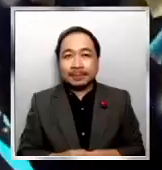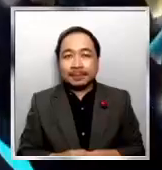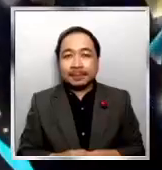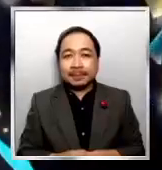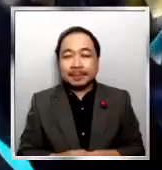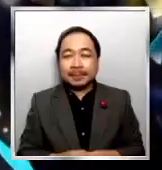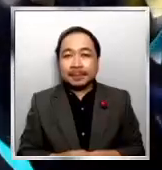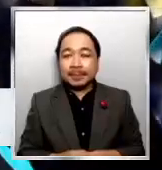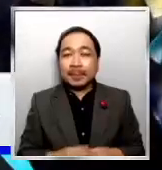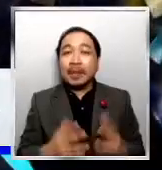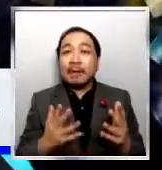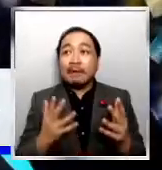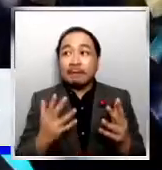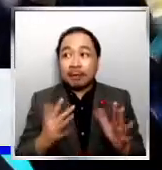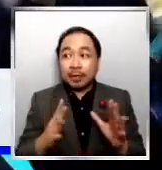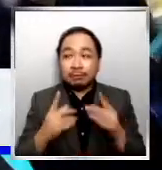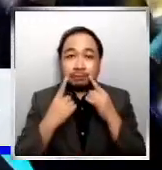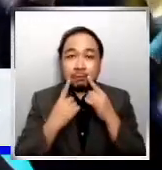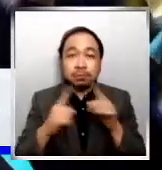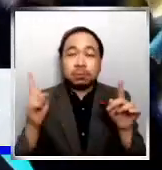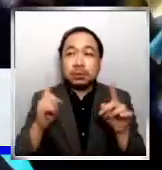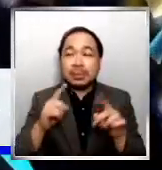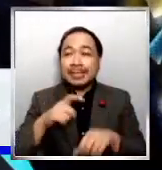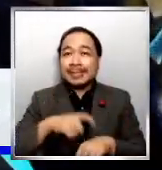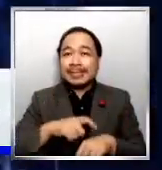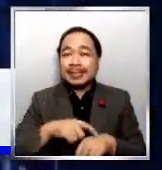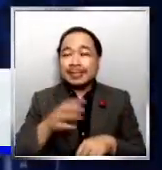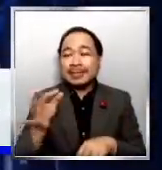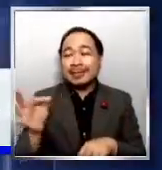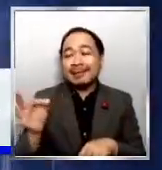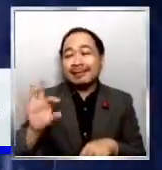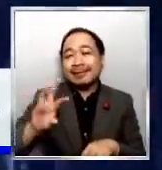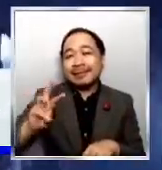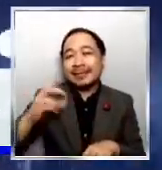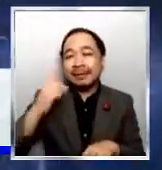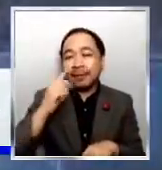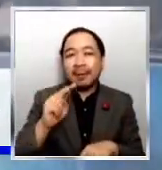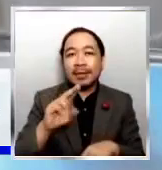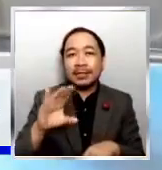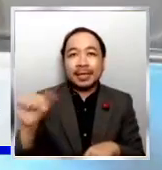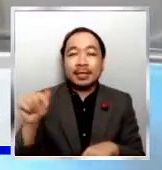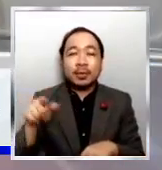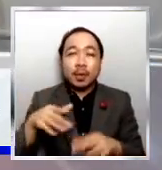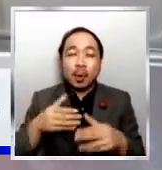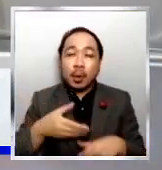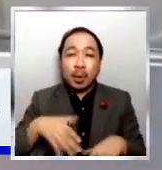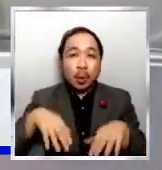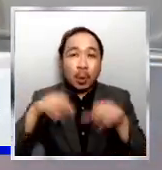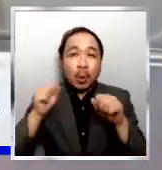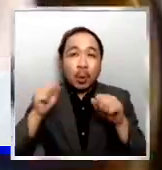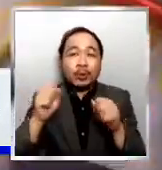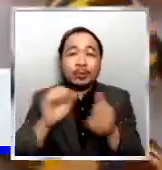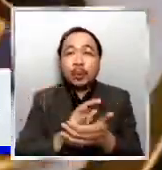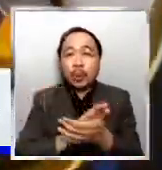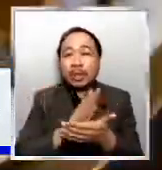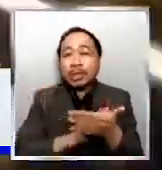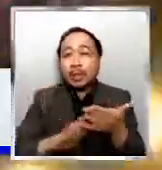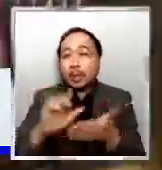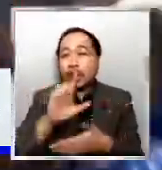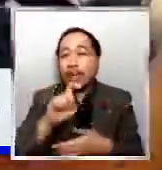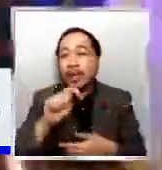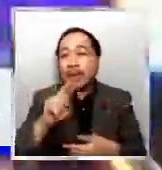Matapos ang matagumpay na Season 96 ng NCAA kung saan host school ang Kolehiyo de San Juan de Letran at kapartner sa